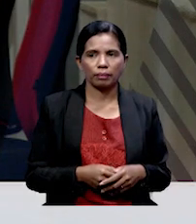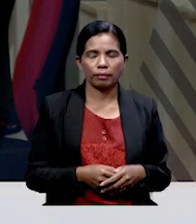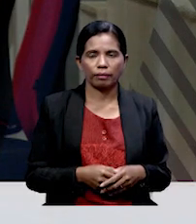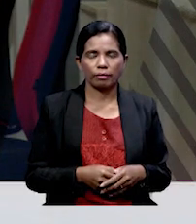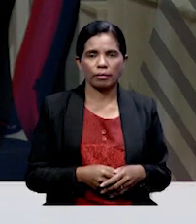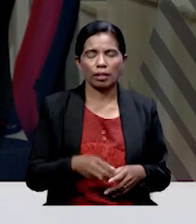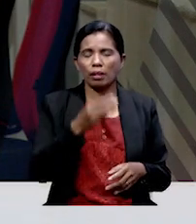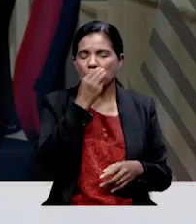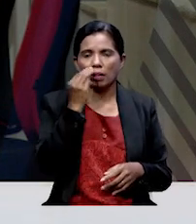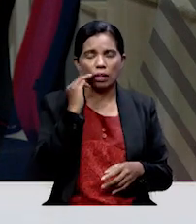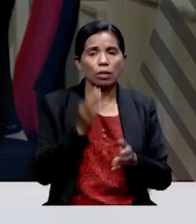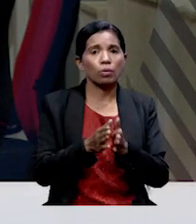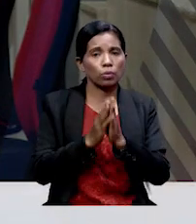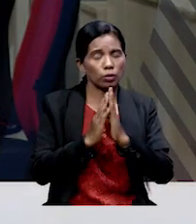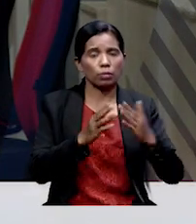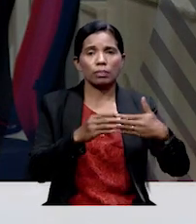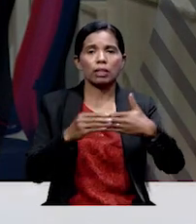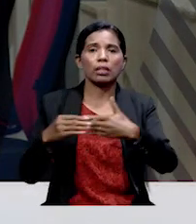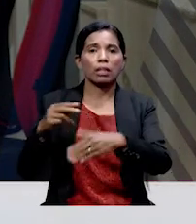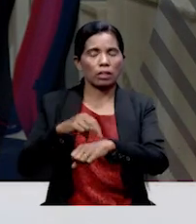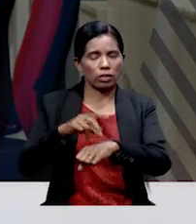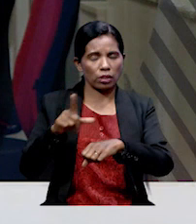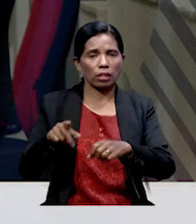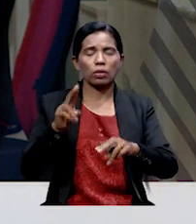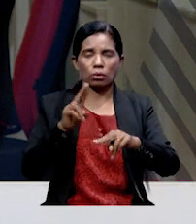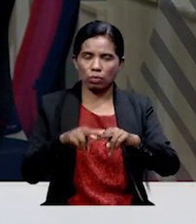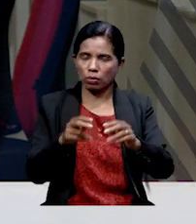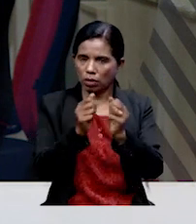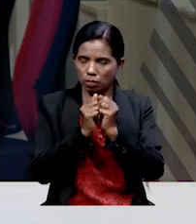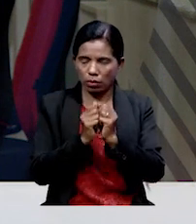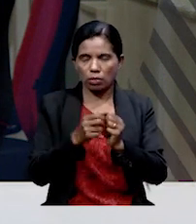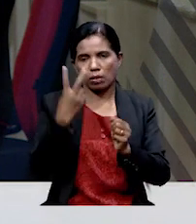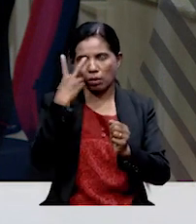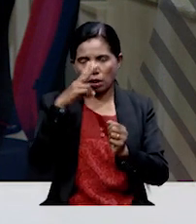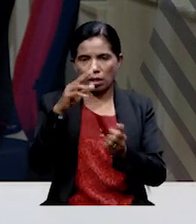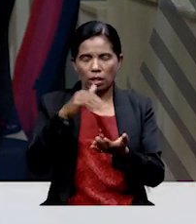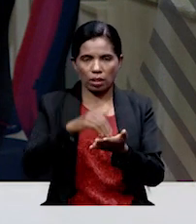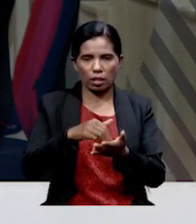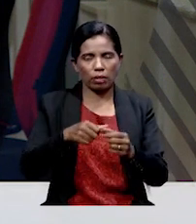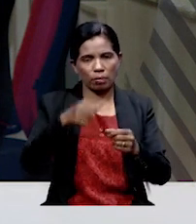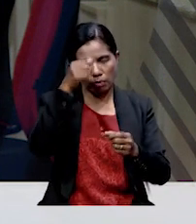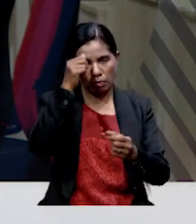Mari alkatiri husuba leader nasional sira atau turha mutuk nohalo reflesaun.